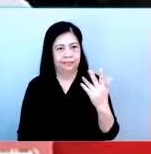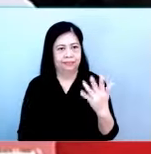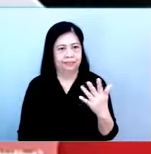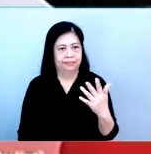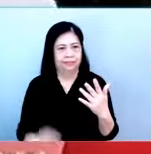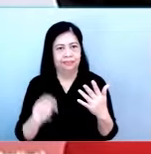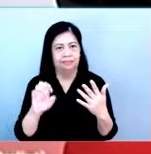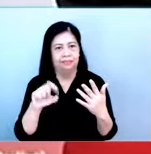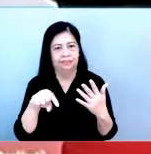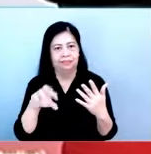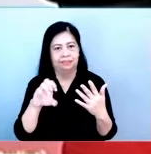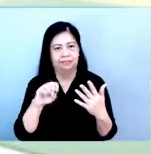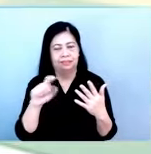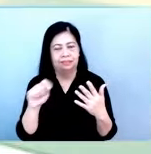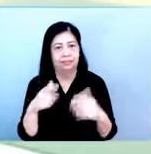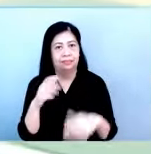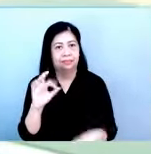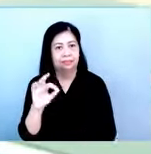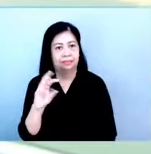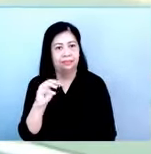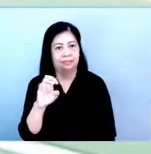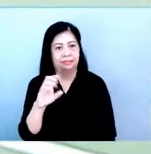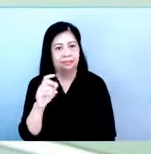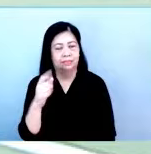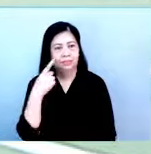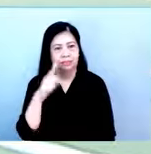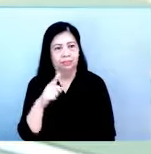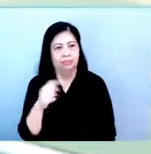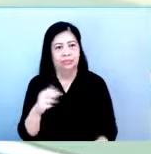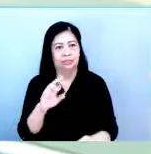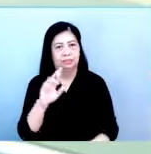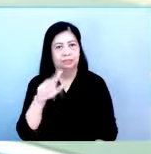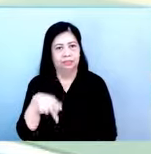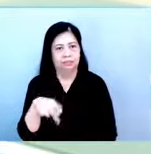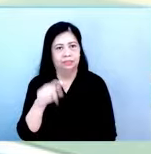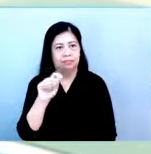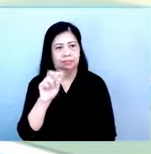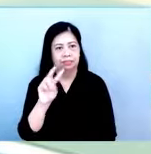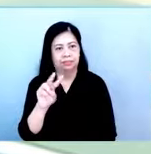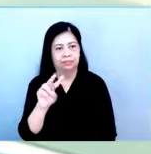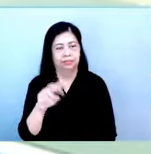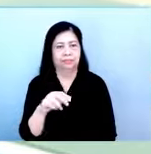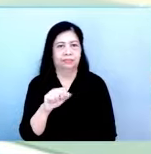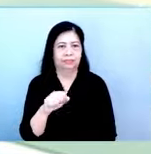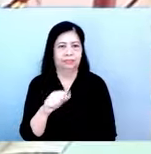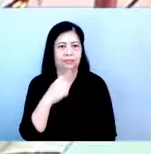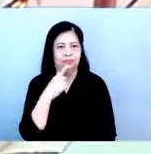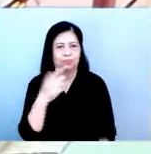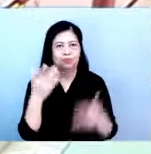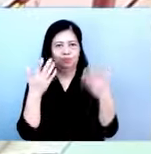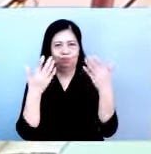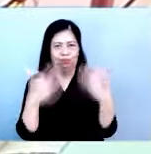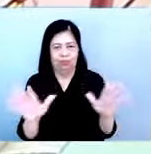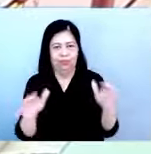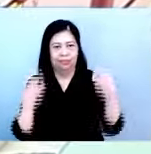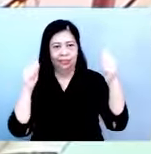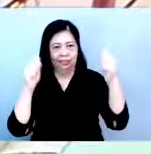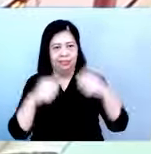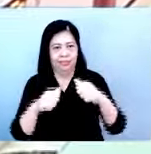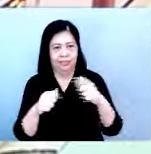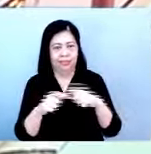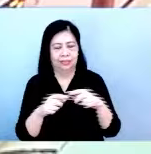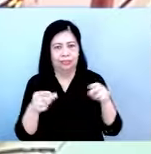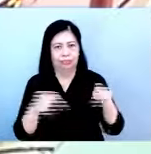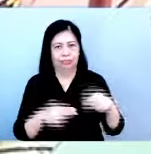MediaQuest kasama ang 9 Media para sa RPTV. It's a done deal. Sa pagitan ng mga